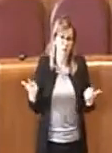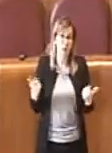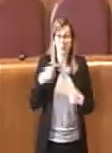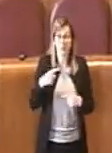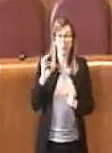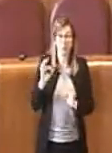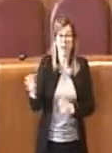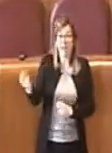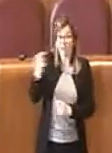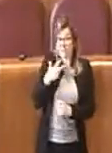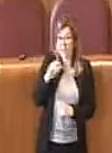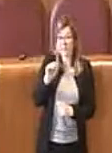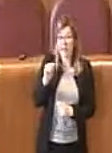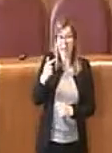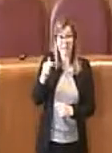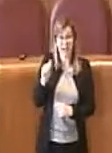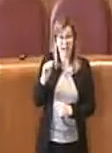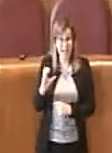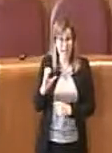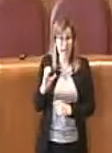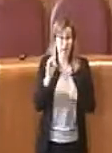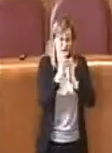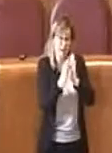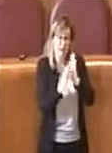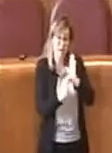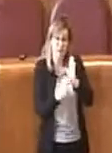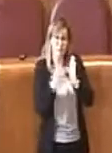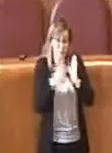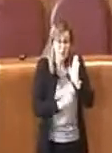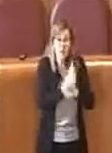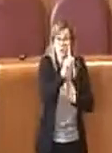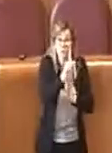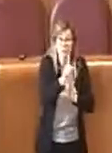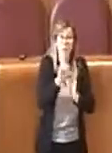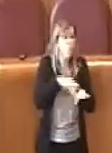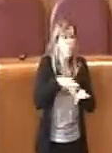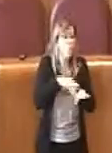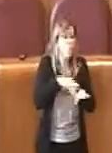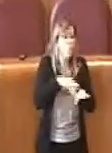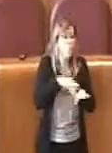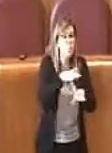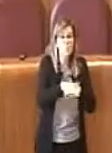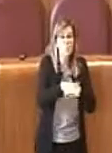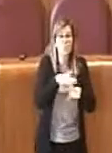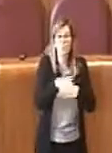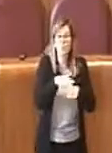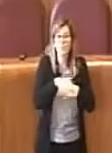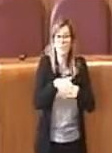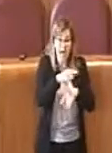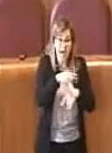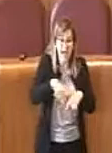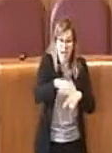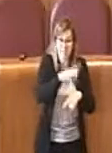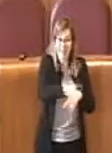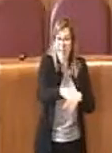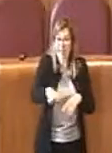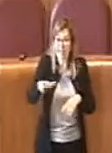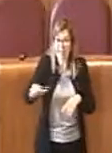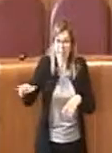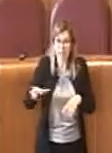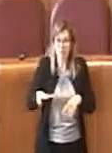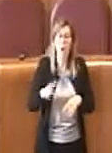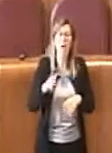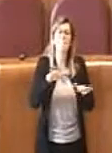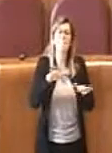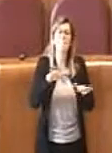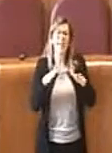che ci hanno detto come in questo periodo in questa prima settimana diciamo così l'utilizzo medio degli stalli di sosta tariffata è stato quello di due ore